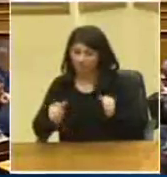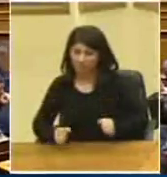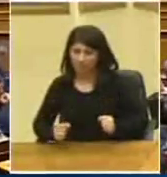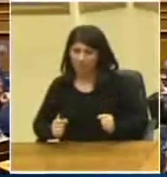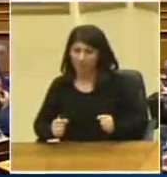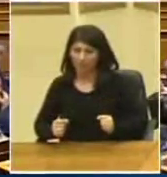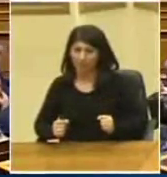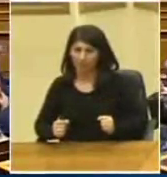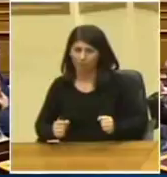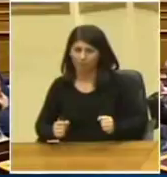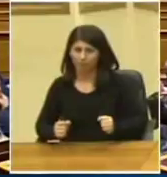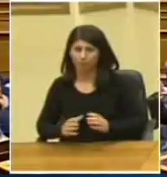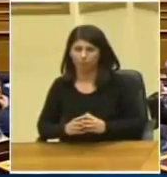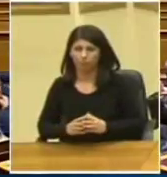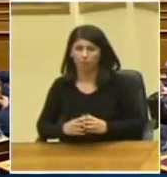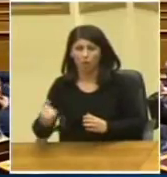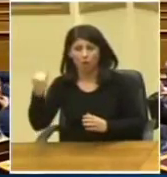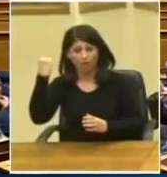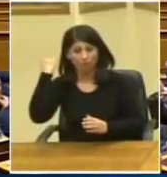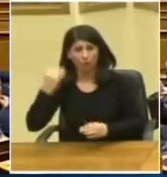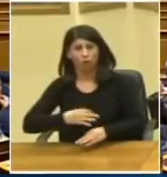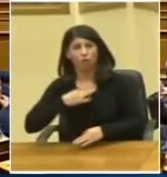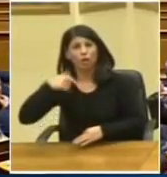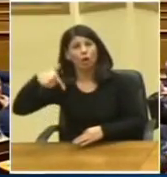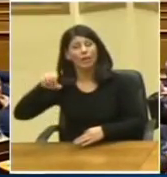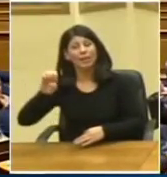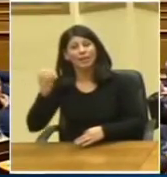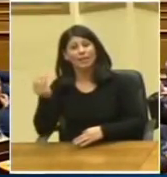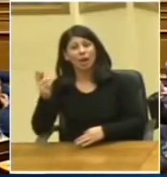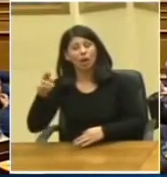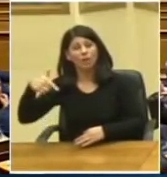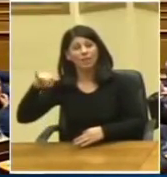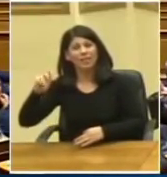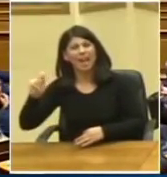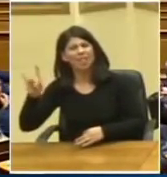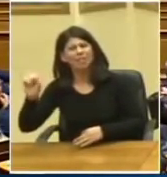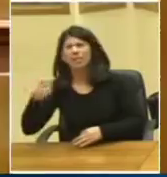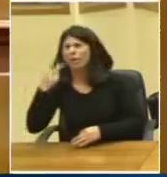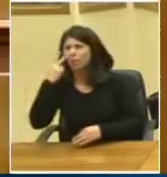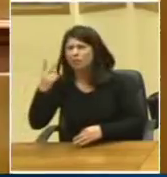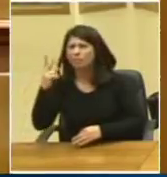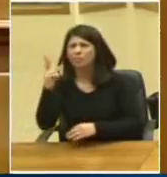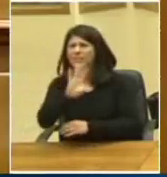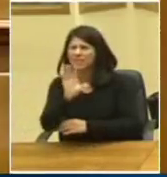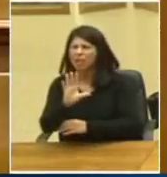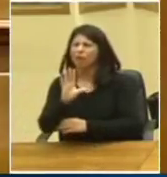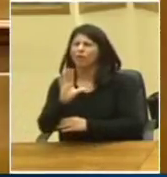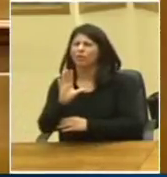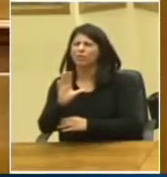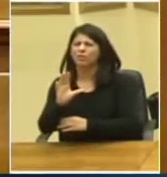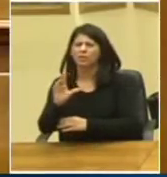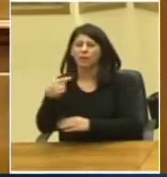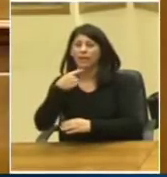θέση ο αντιπρόεδρός σας, ο κ. Γεωργιάδης, που εδώ και μέρες βγαίνει στα παράθυρα, τα τηλεοπτικά, δεξιά και αριστερά, και δεν